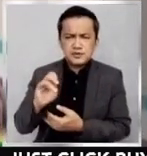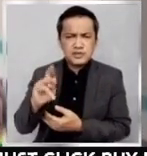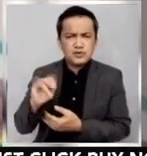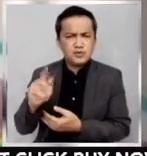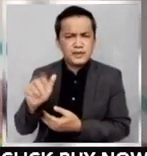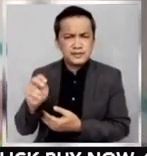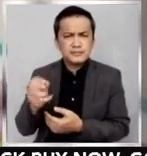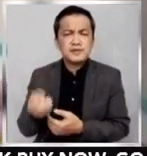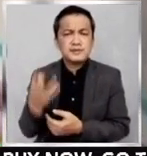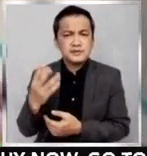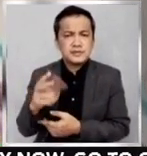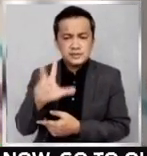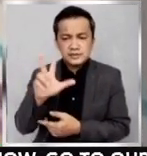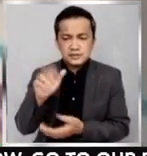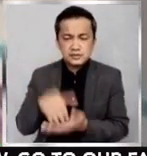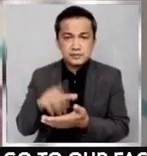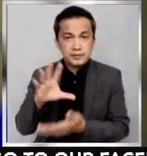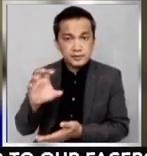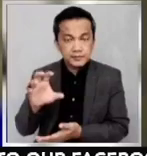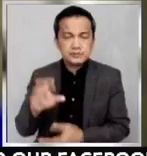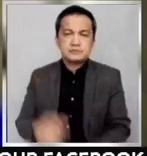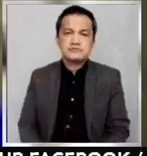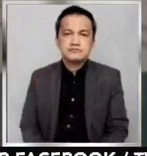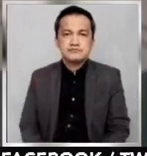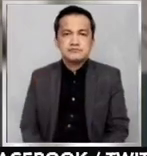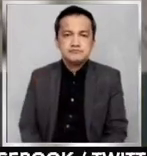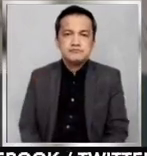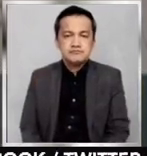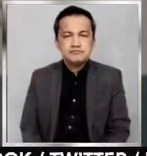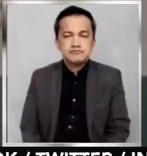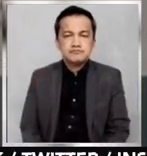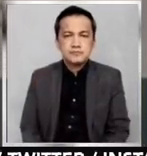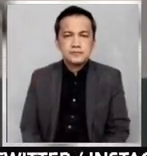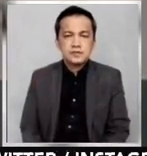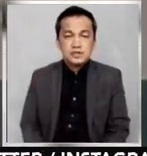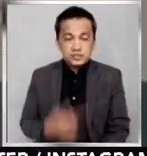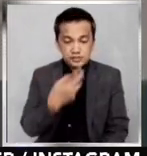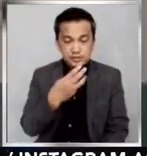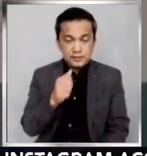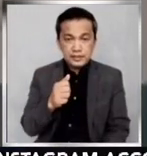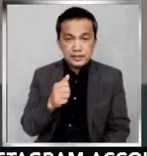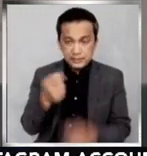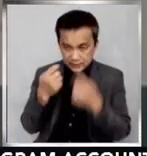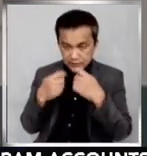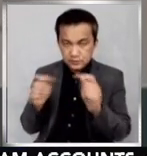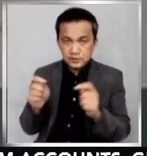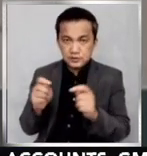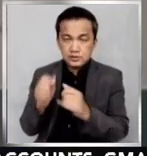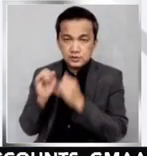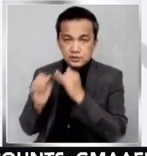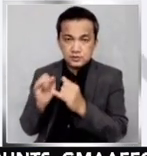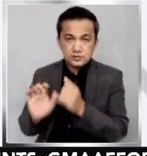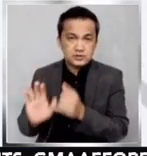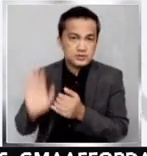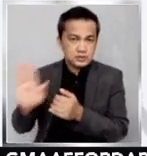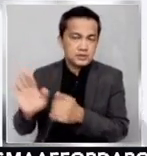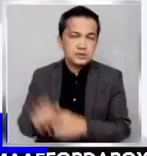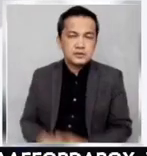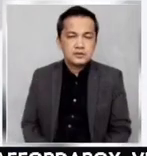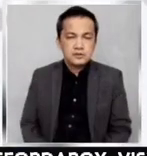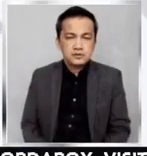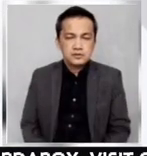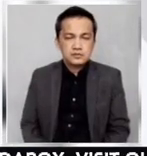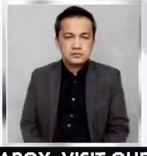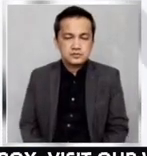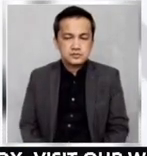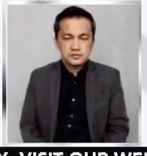halagang 3,500 pesos. Sinusubukan ng GMA Integrated News na kunin ang kanyang panig. Nag-over nga po tayo